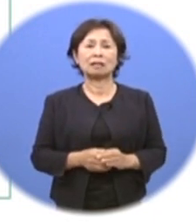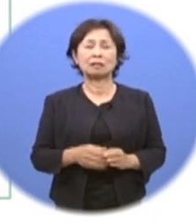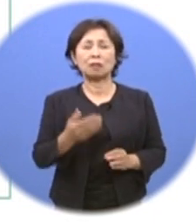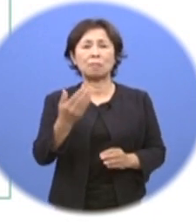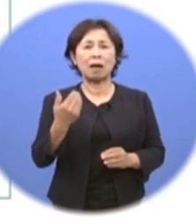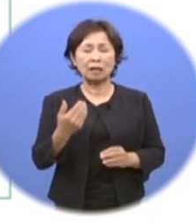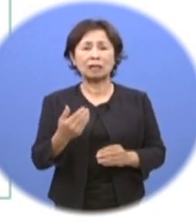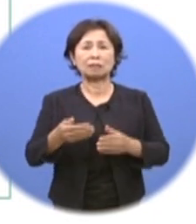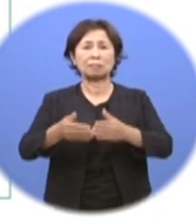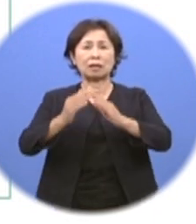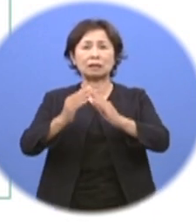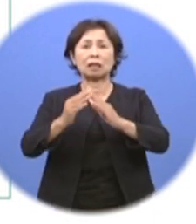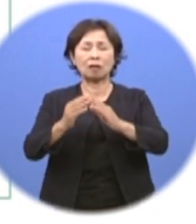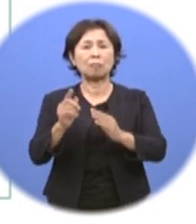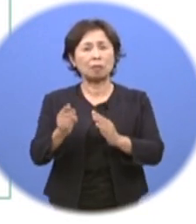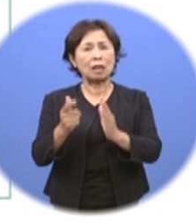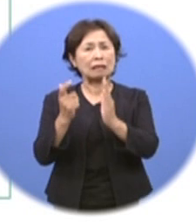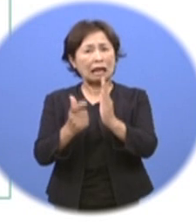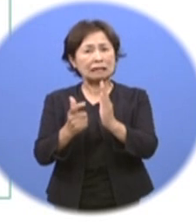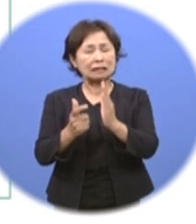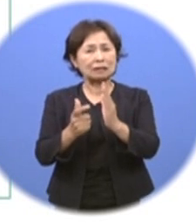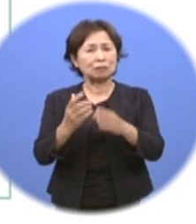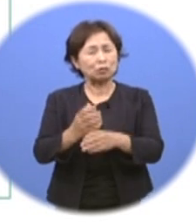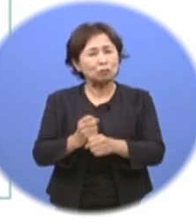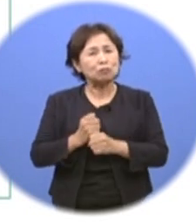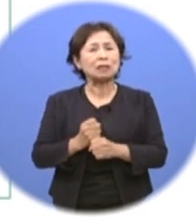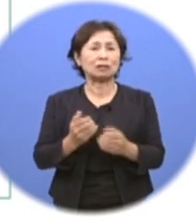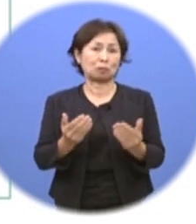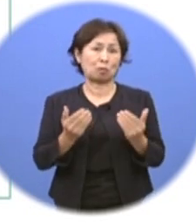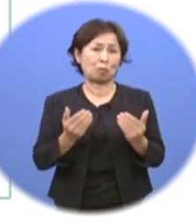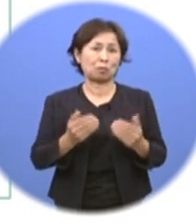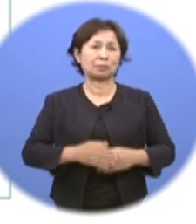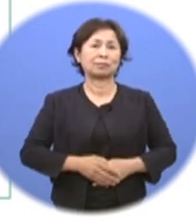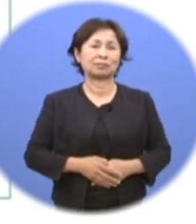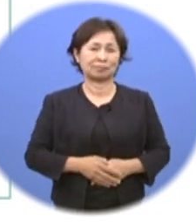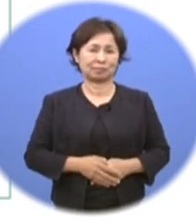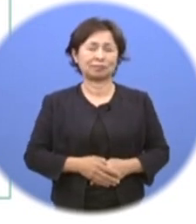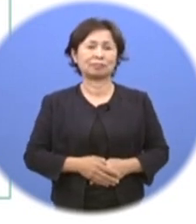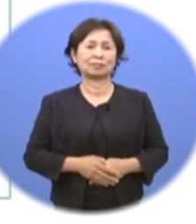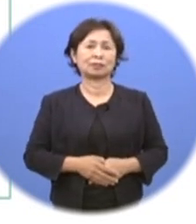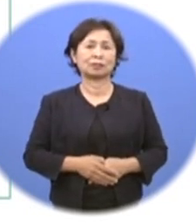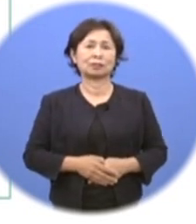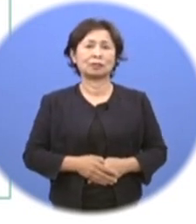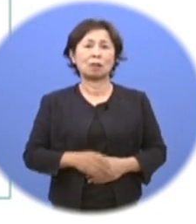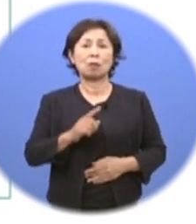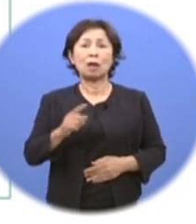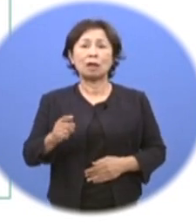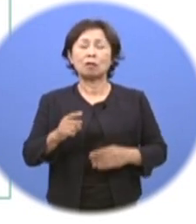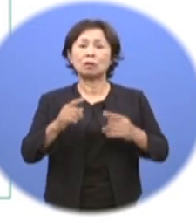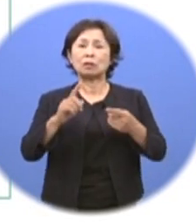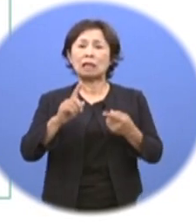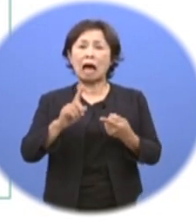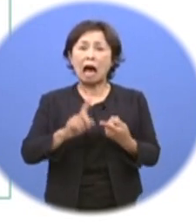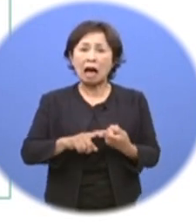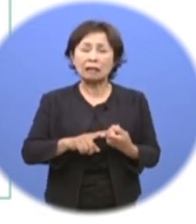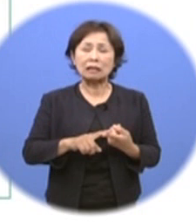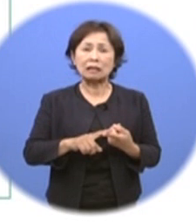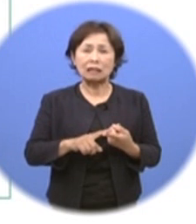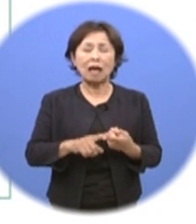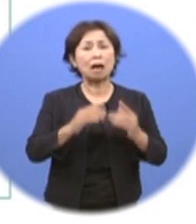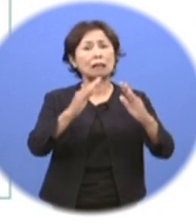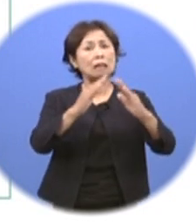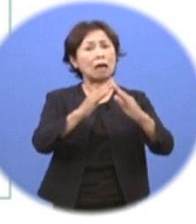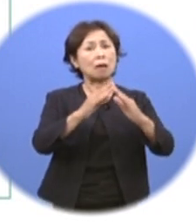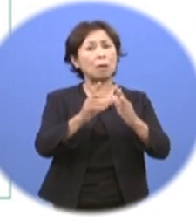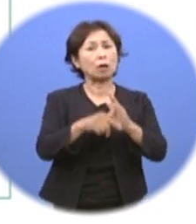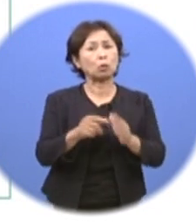工されたものについて耐震性に注意が必要です。 ではこれらの条件に該当する住宅の場合ど